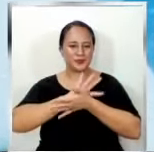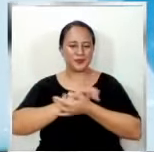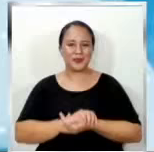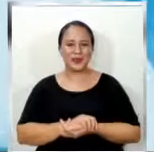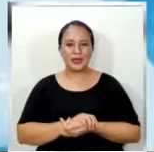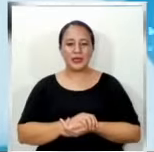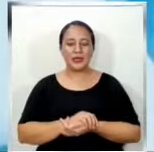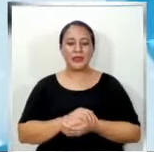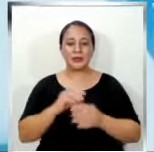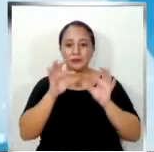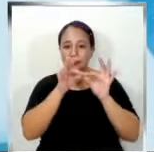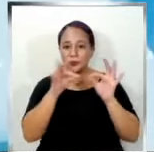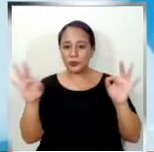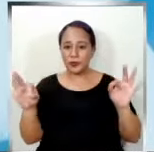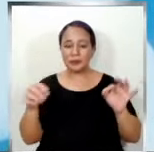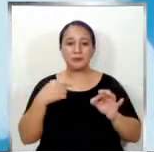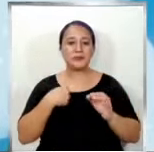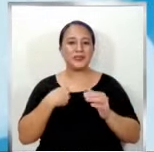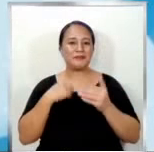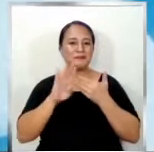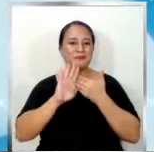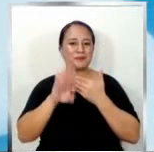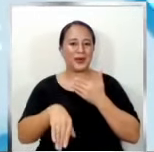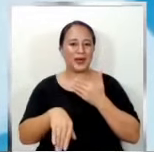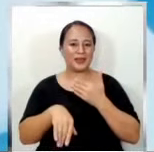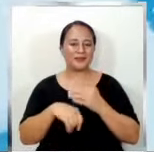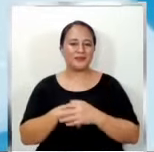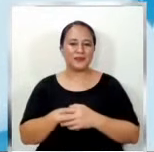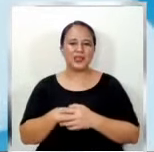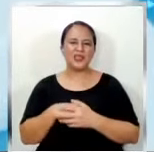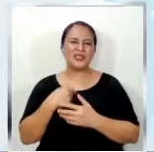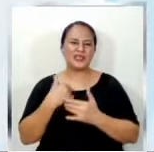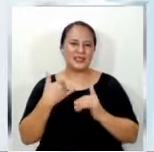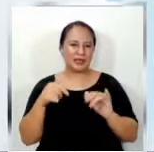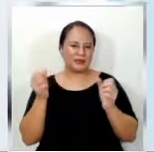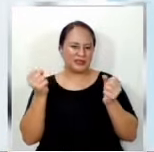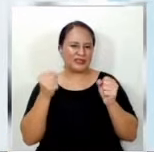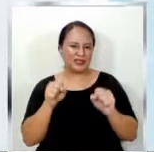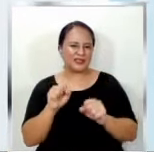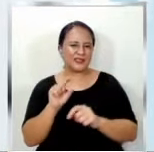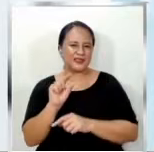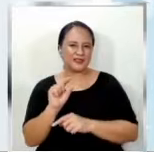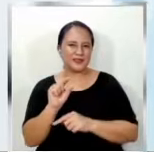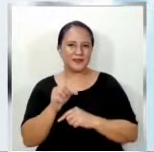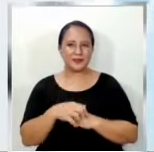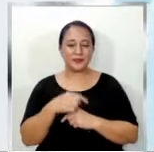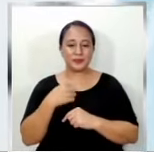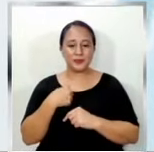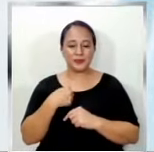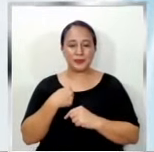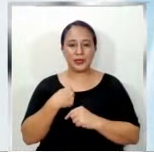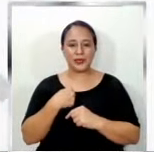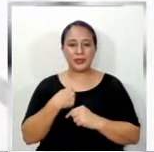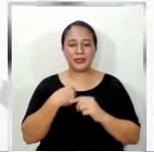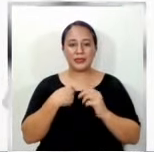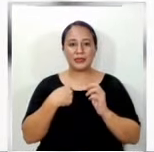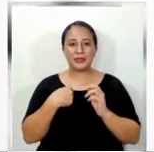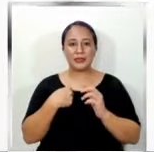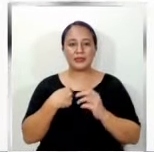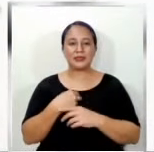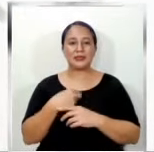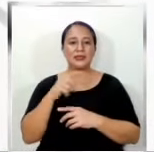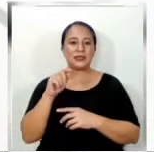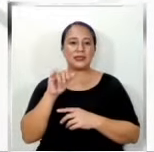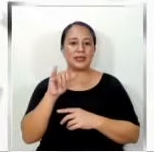caption, I'm back. Miss Kim, may pa-sexing konti. So ang peg namin dyan si Taylor Hill. Nakasurvive